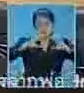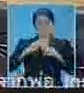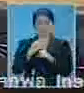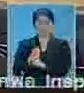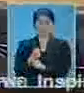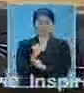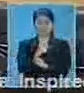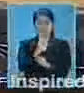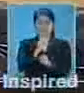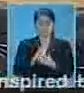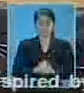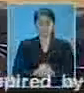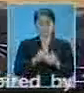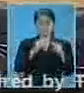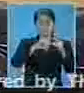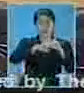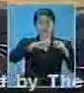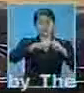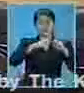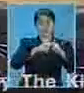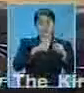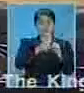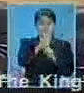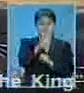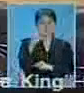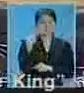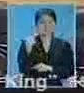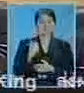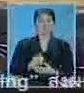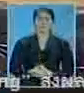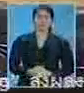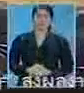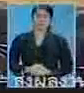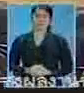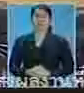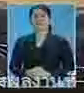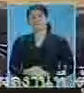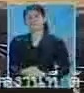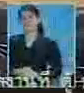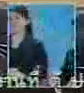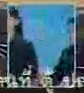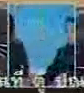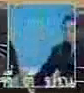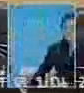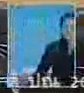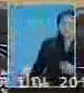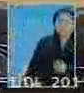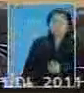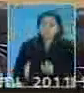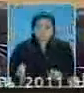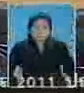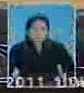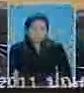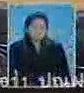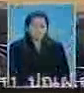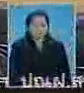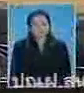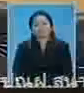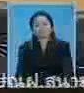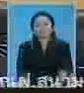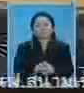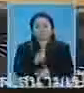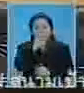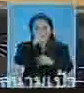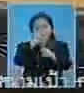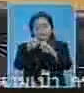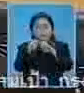ในส่วนของปัญหาที่4ที่ท่านพูดถึงนะครับก็คือท่านบอกว่ารัฐบาลนี้เนี่ยไม่ได้ให้ความสนใจไม่มีนโย